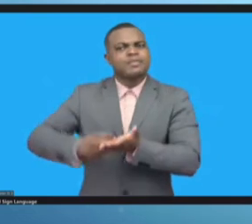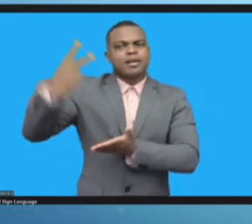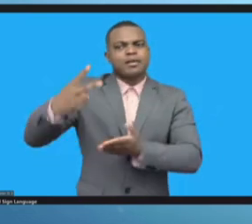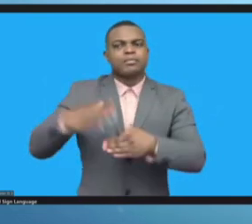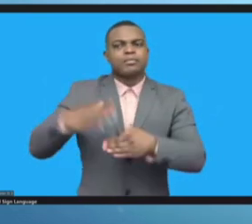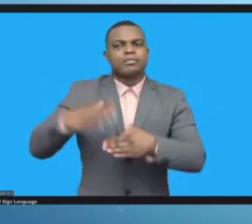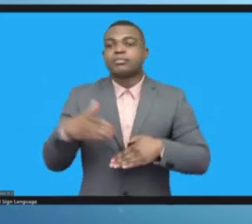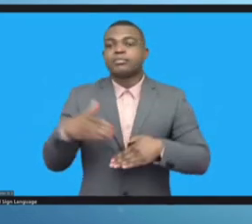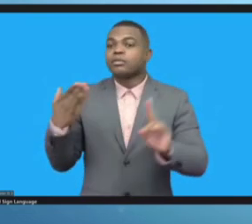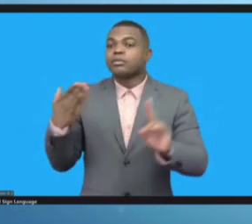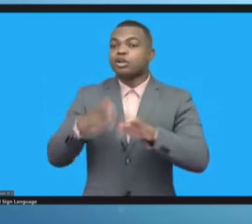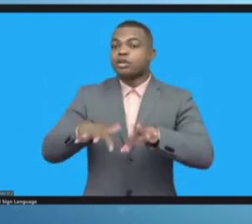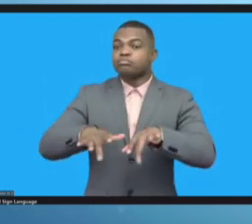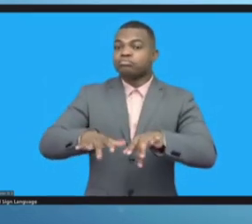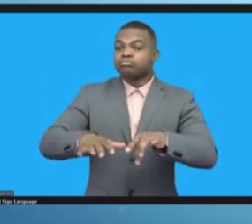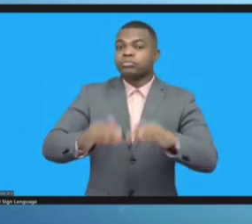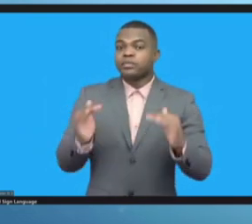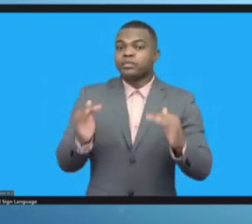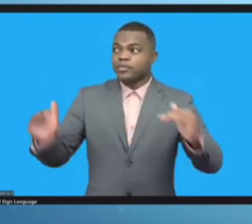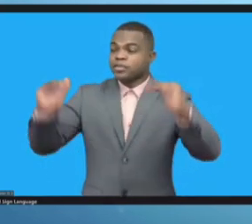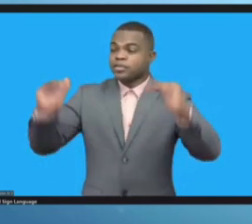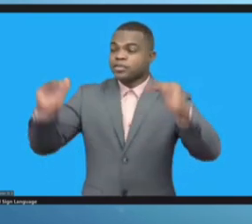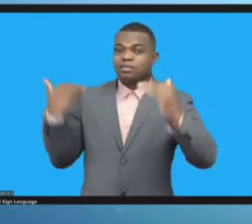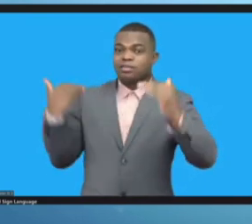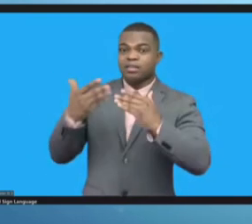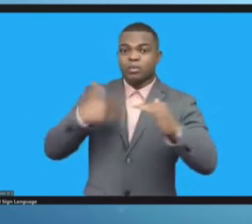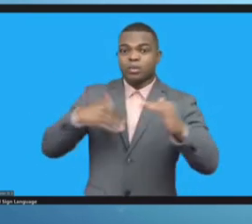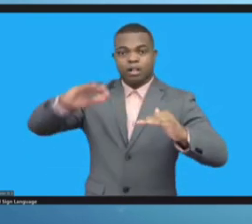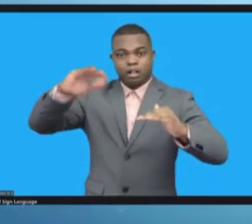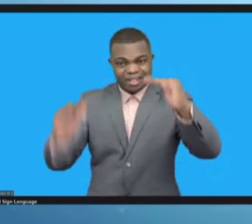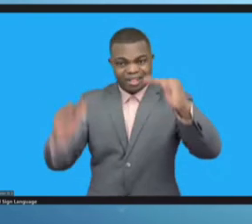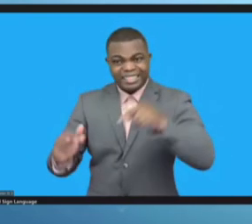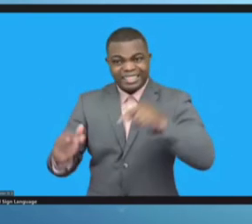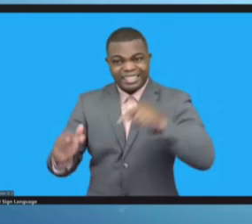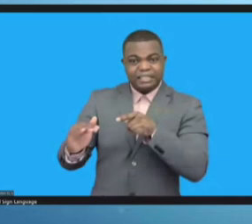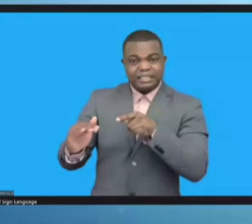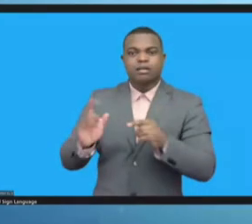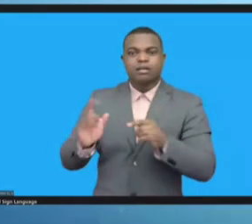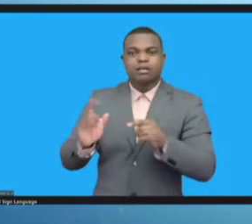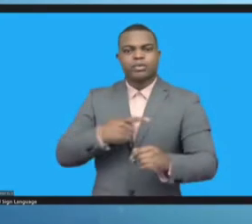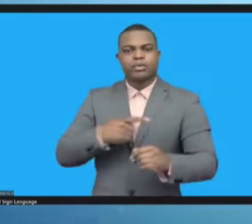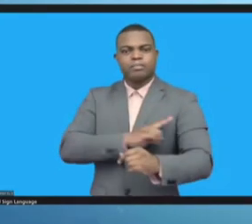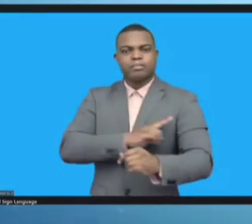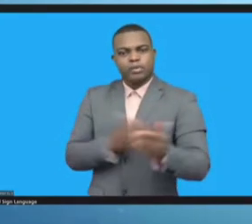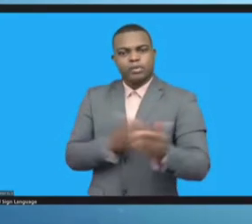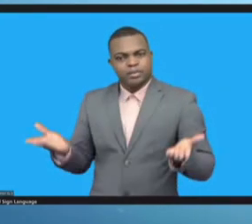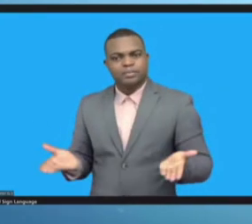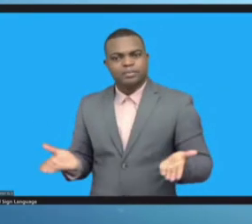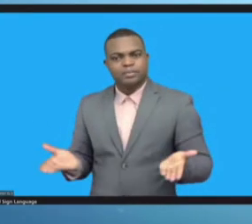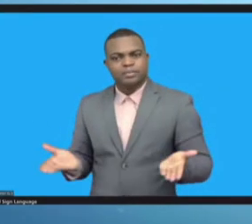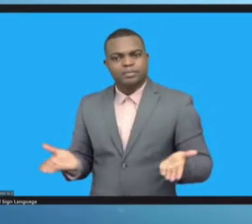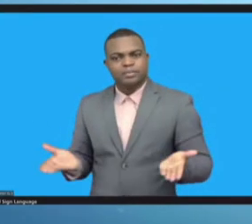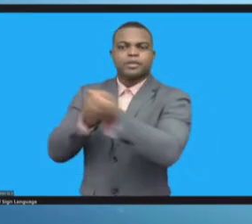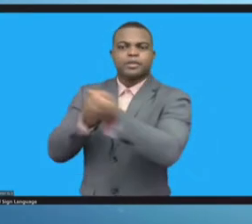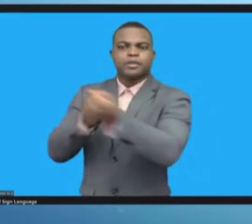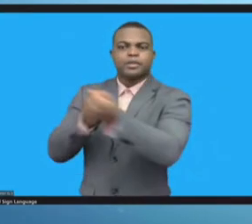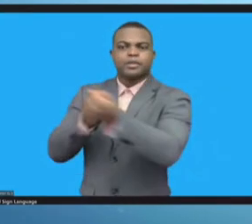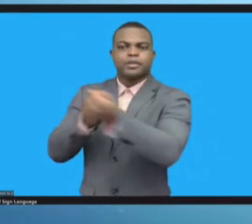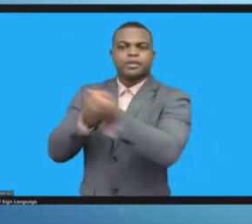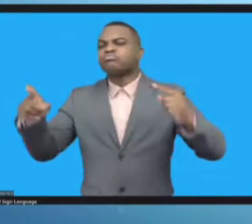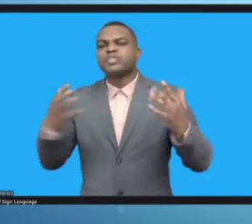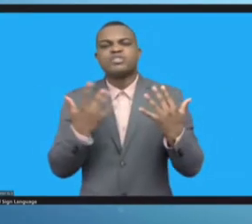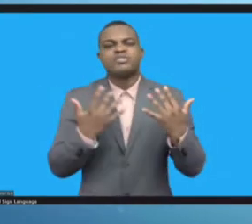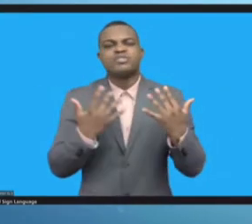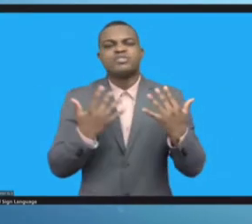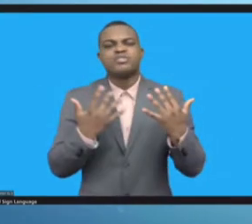nos efforts et réduire la fracture numérique pour un avenir plus vert, plus inclusif et numérique pour tous.